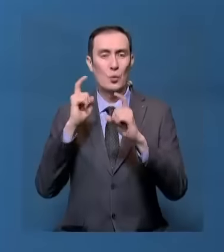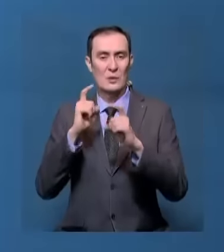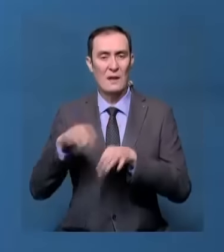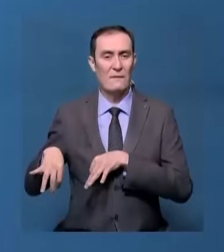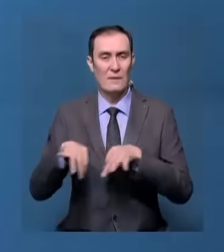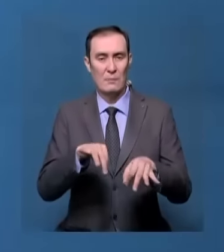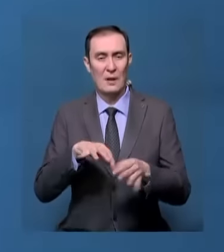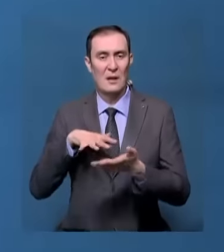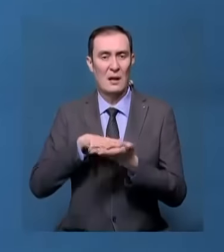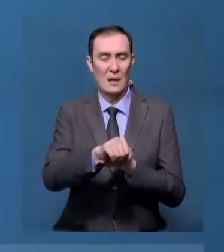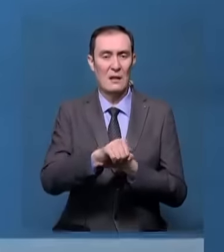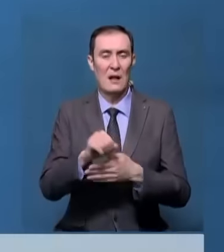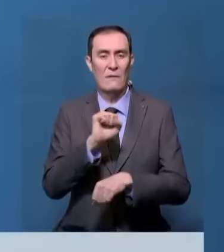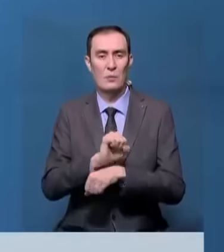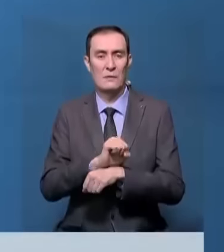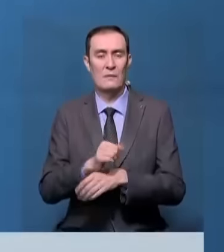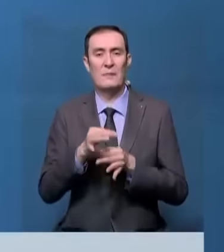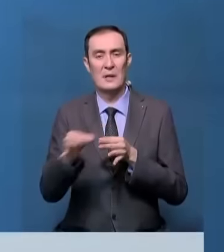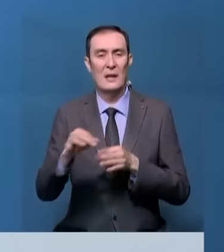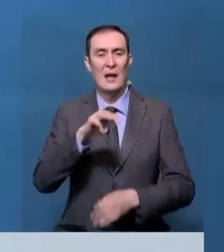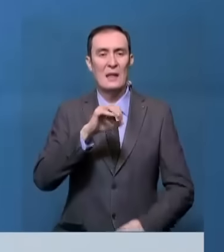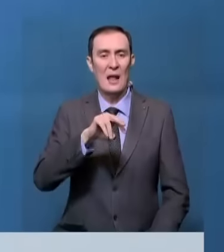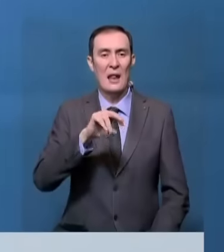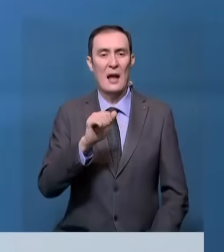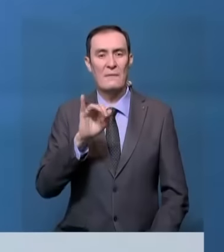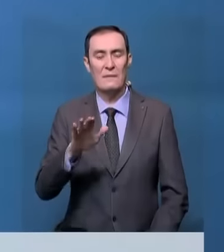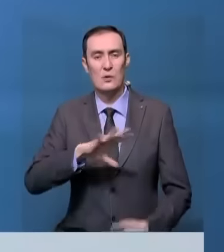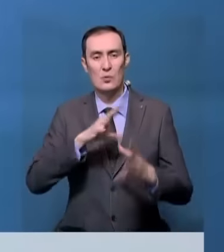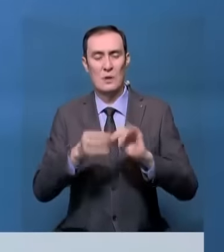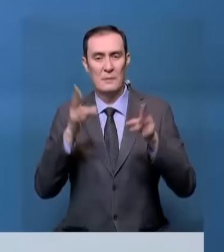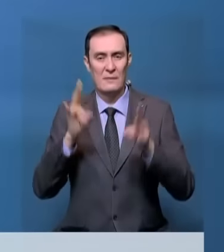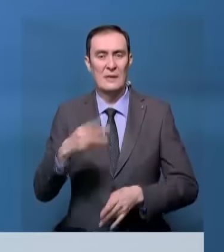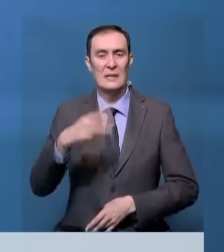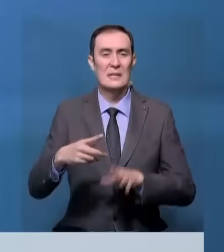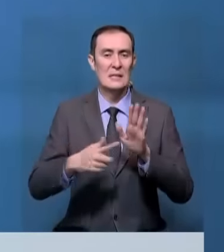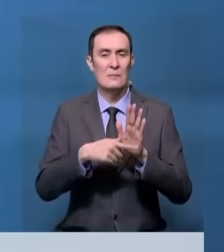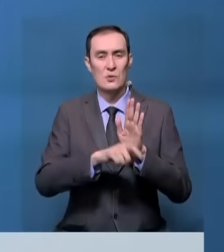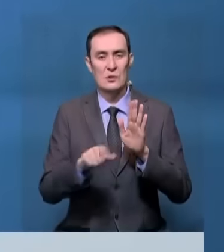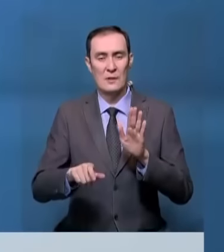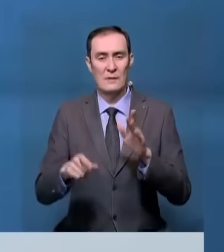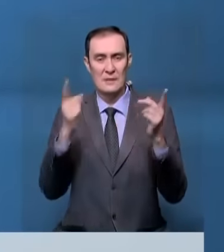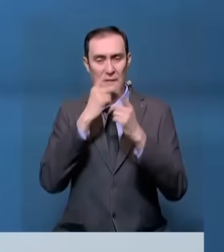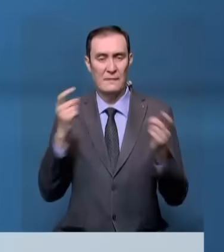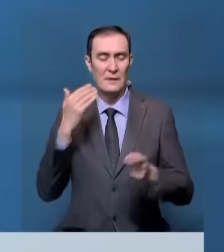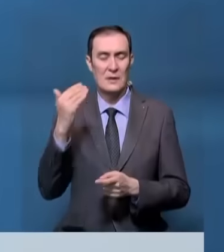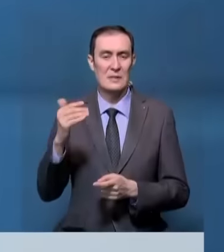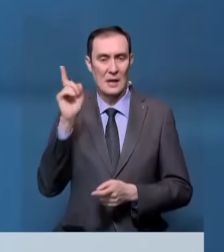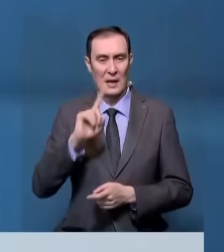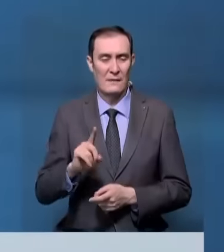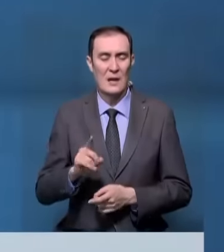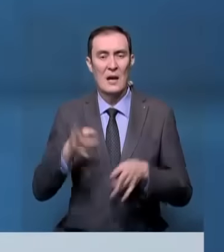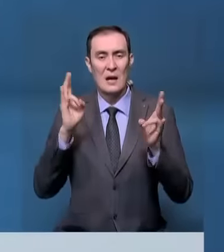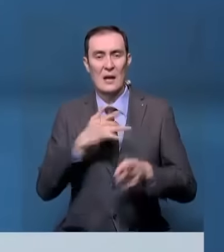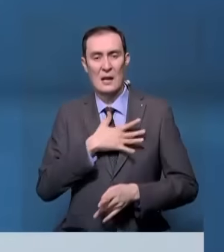Грузовик протаранил автобусную остановку в пригороде Тель-Авива. В результате пострадали 37 человек, передает Иерусалим-Пост.